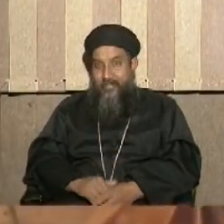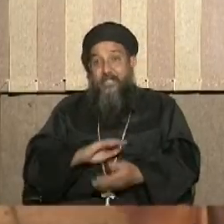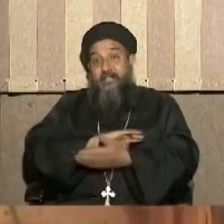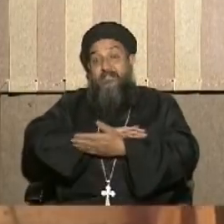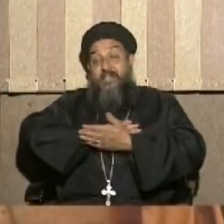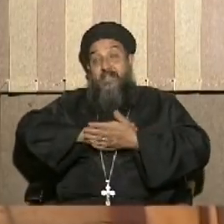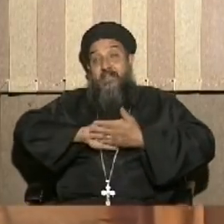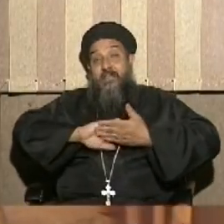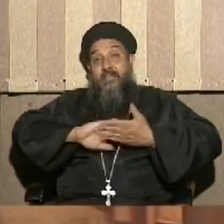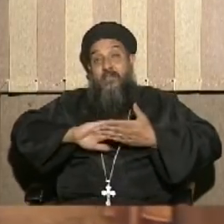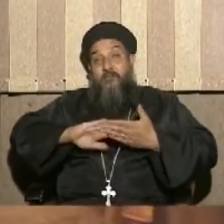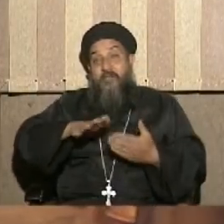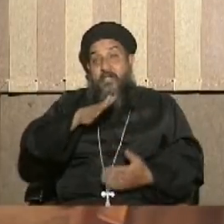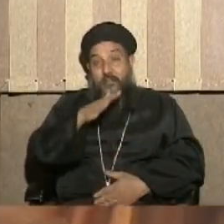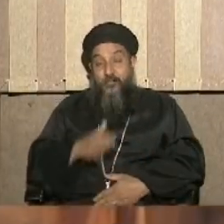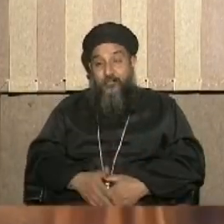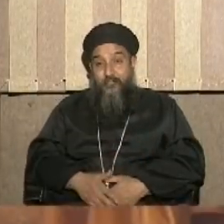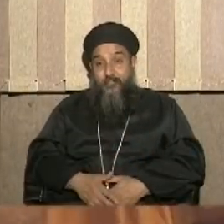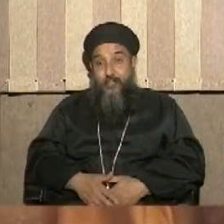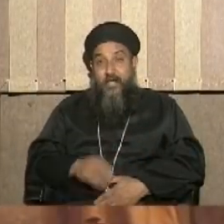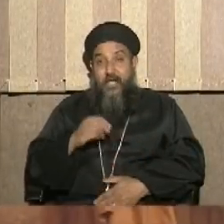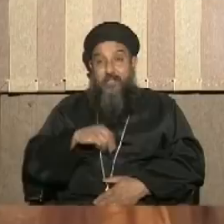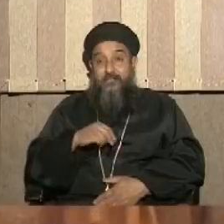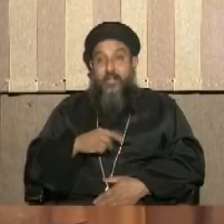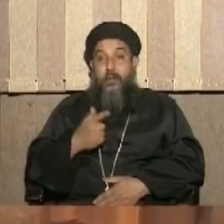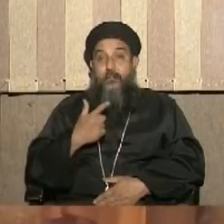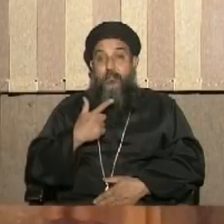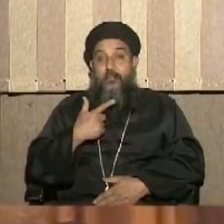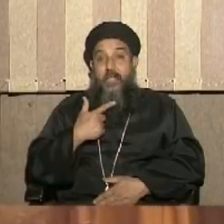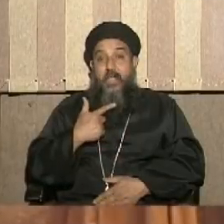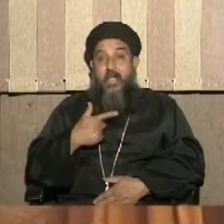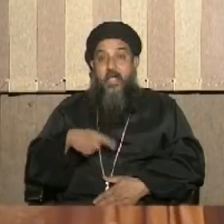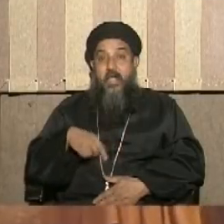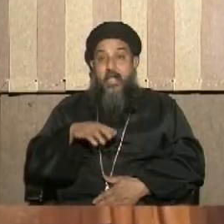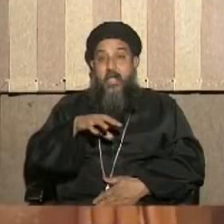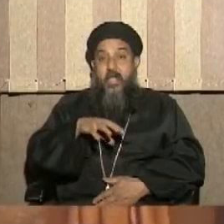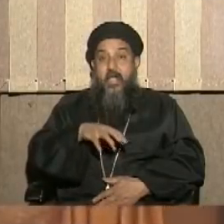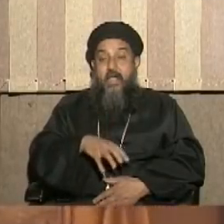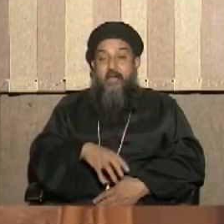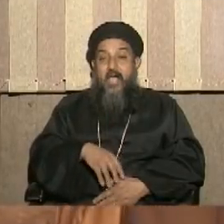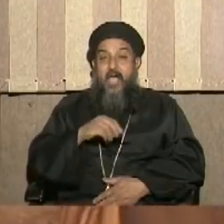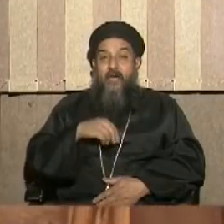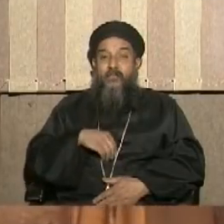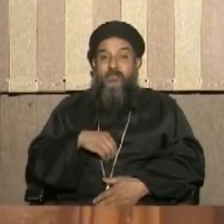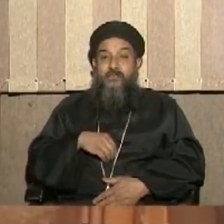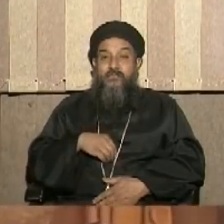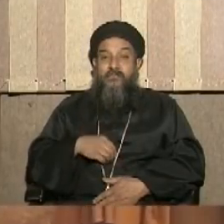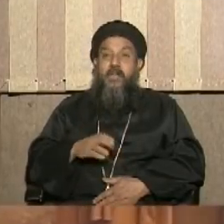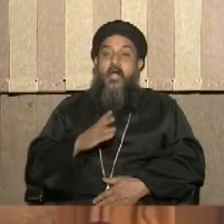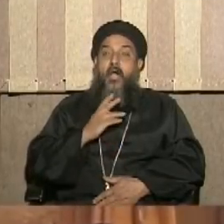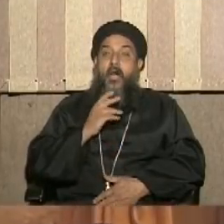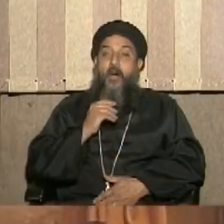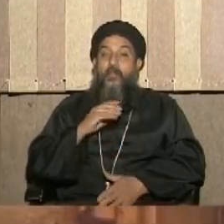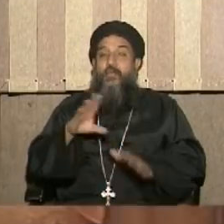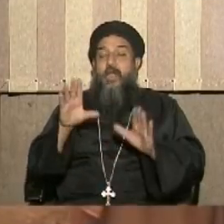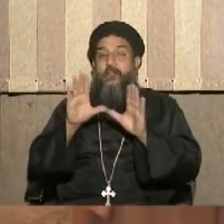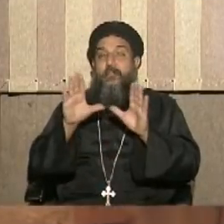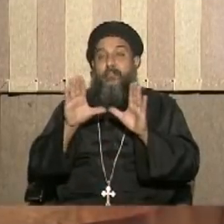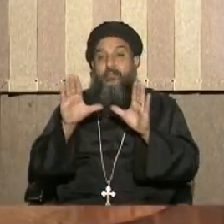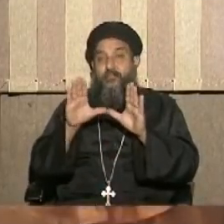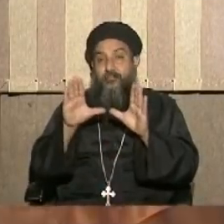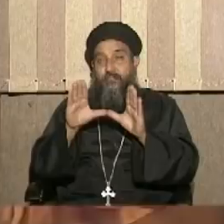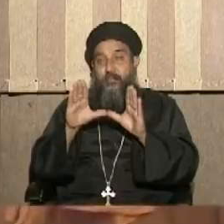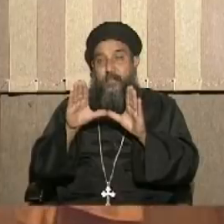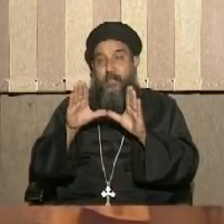سلام يا ابي. سلام يا ابي. اسمع محبه ودلني على مكان الاب مقار ابو البريه هنا. وعاوزه في ايه